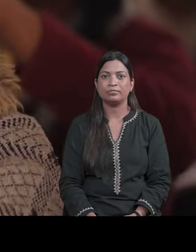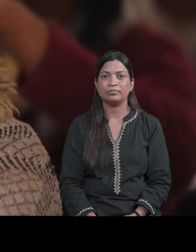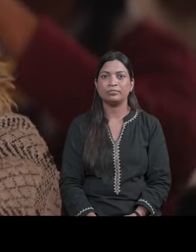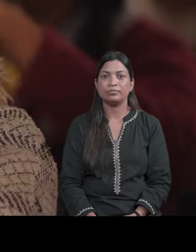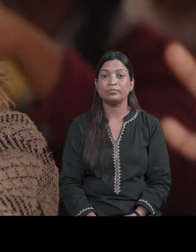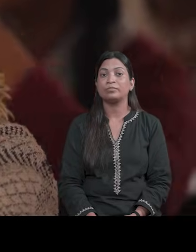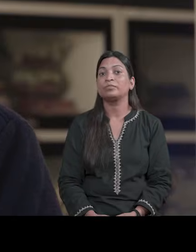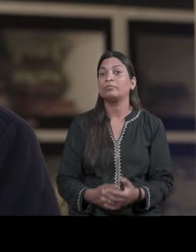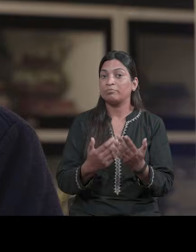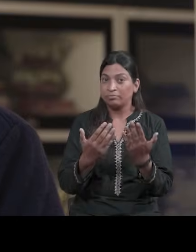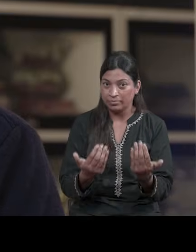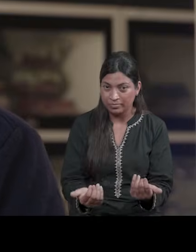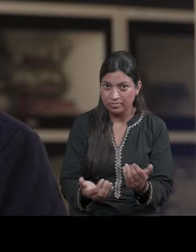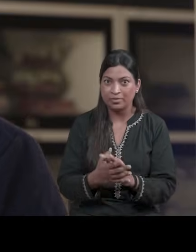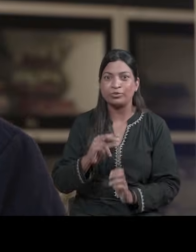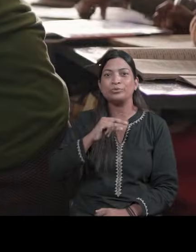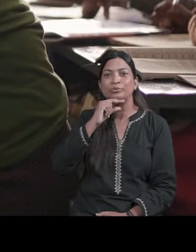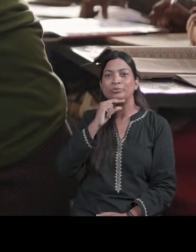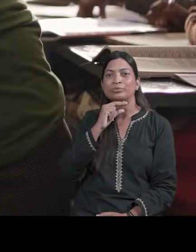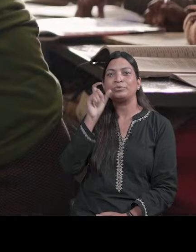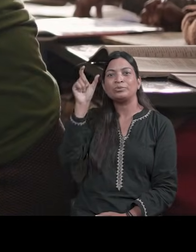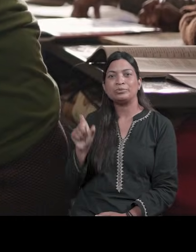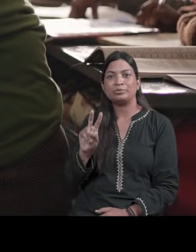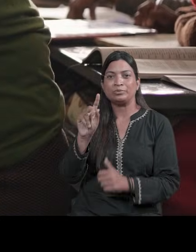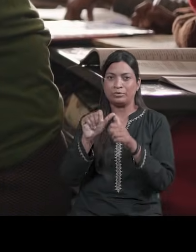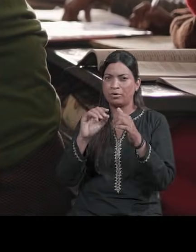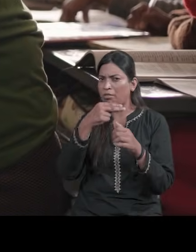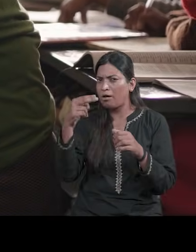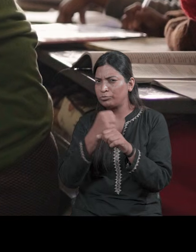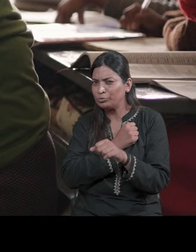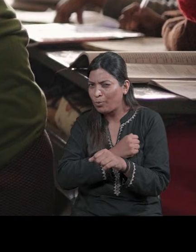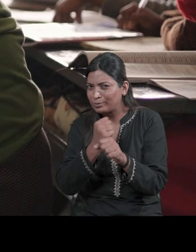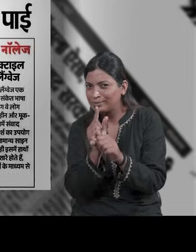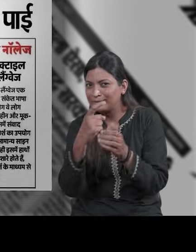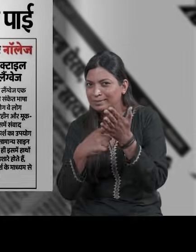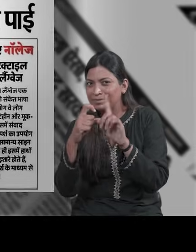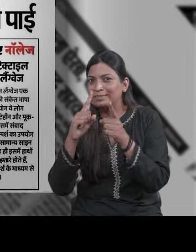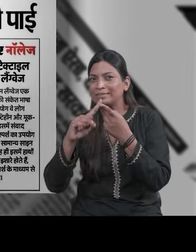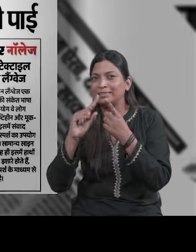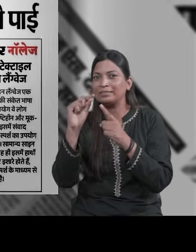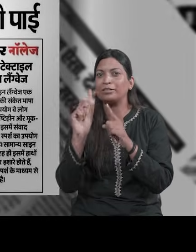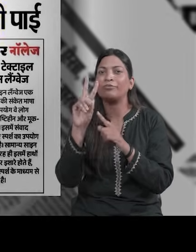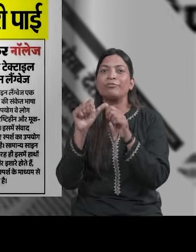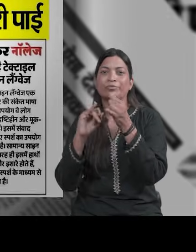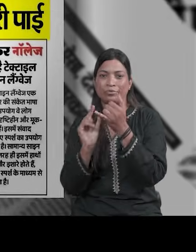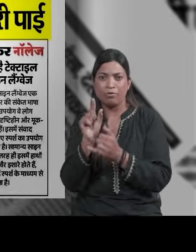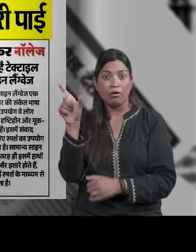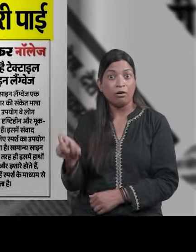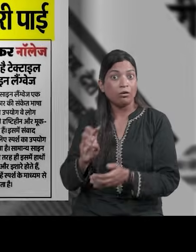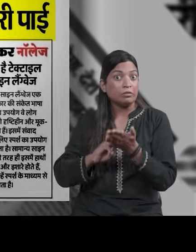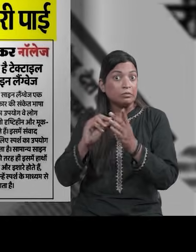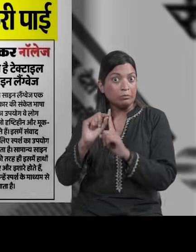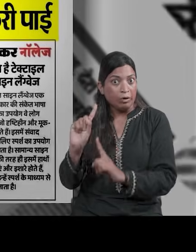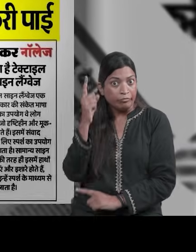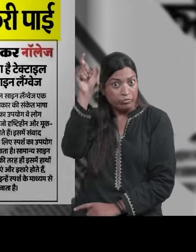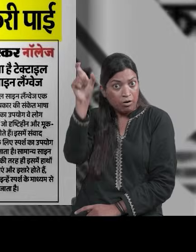तो हमारी जो स्टूडेंट है गुरदीप कौर वासु, शी इज़ डेफ ब्लाइंड और वो मध्य प्रदेश की पहली ऐसी बच्ची है जिसने 10th